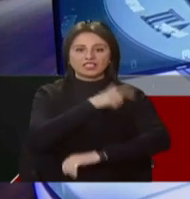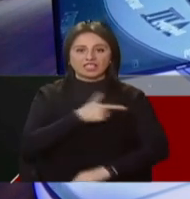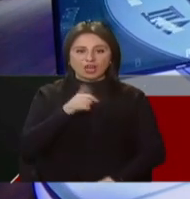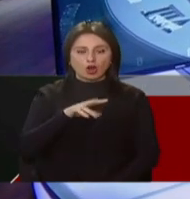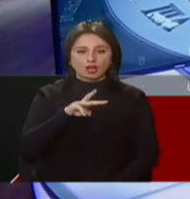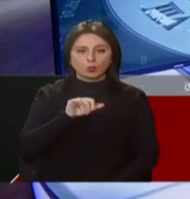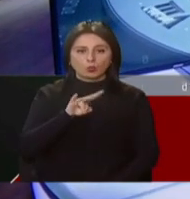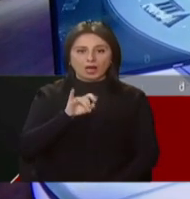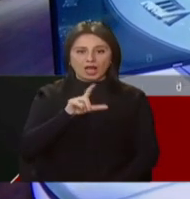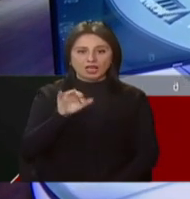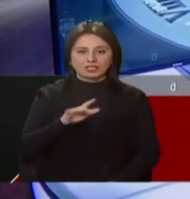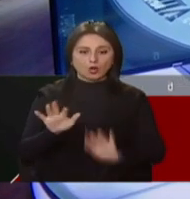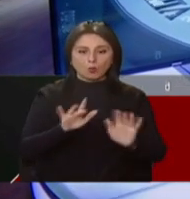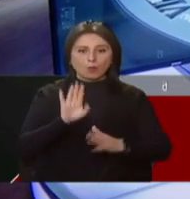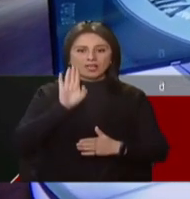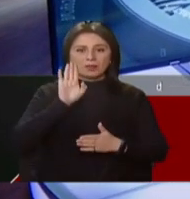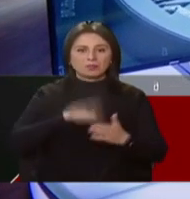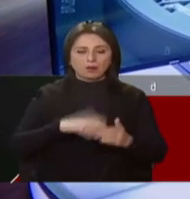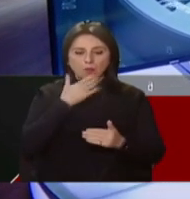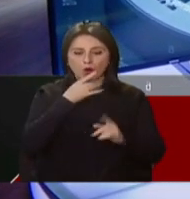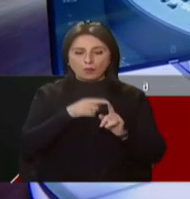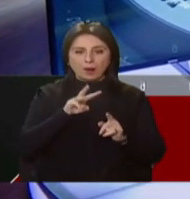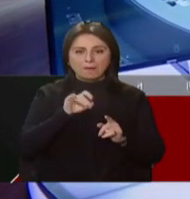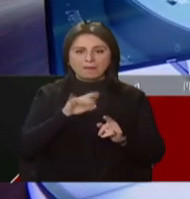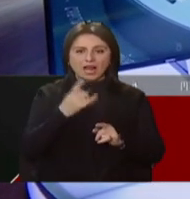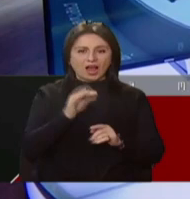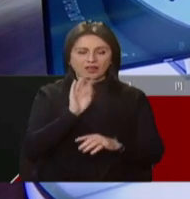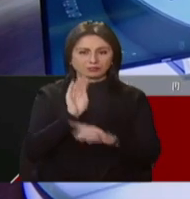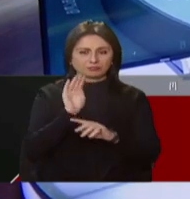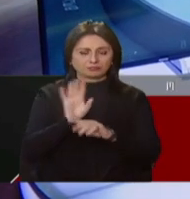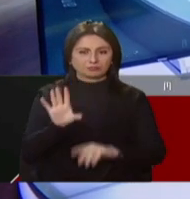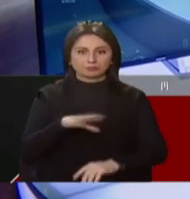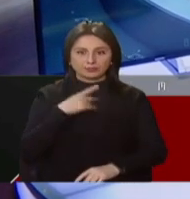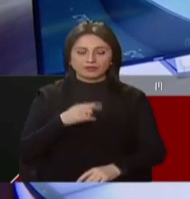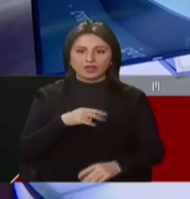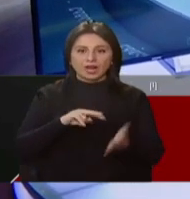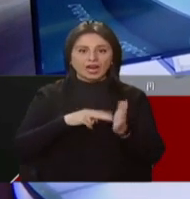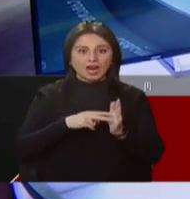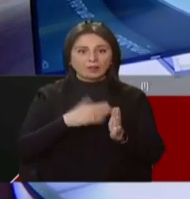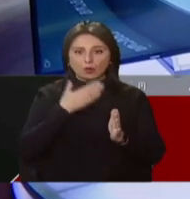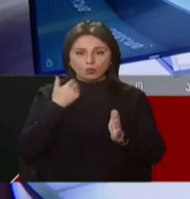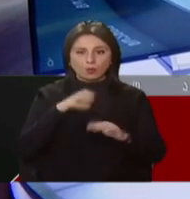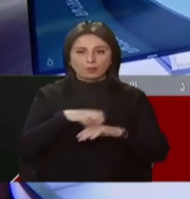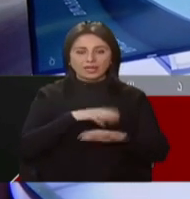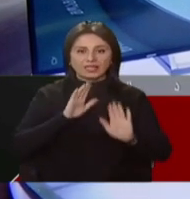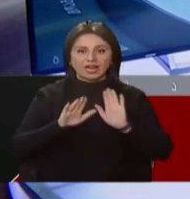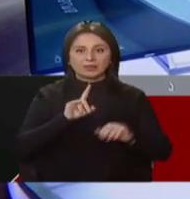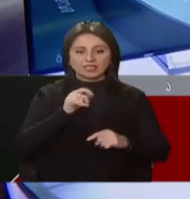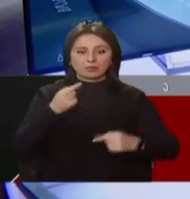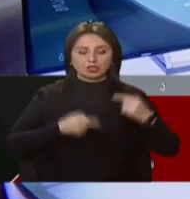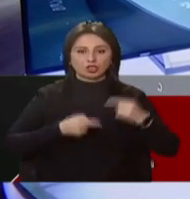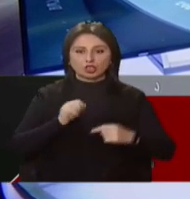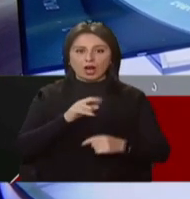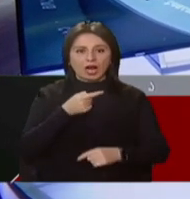გიორგი მუვლაძეც, რომელმაც უმოქმედობის გამო ბოლო პერიოდში მელია უკვე არაერთხელ გააკრიტიკა. არ გეგმავს, თუმცა პარტიის ხელმძღვანელობისთვის ბრძოლას